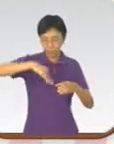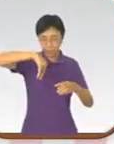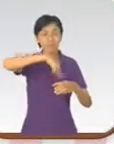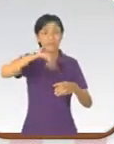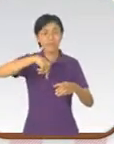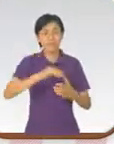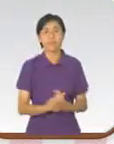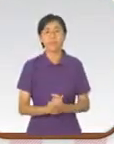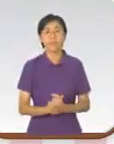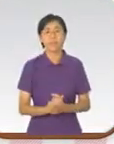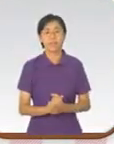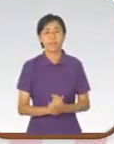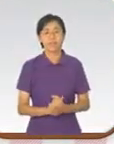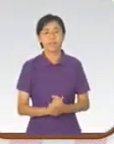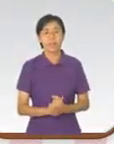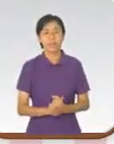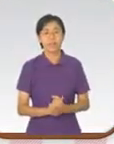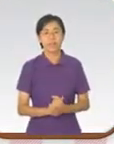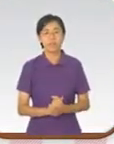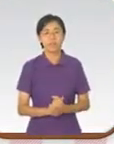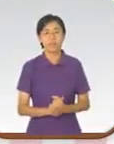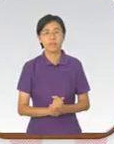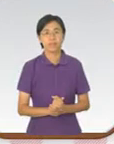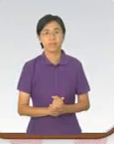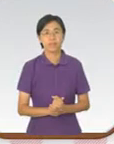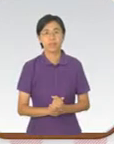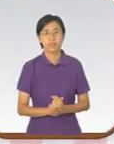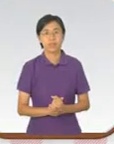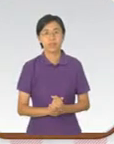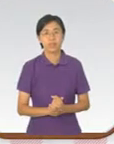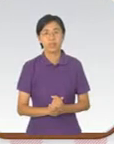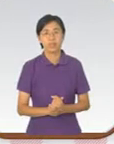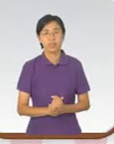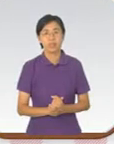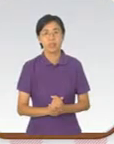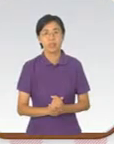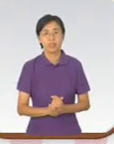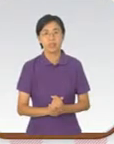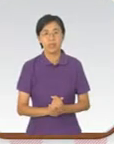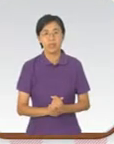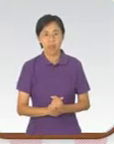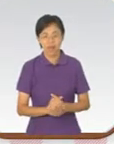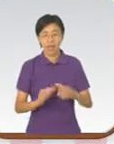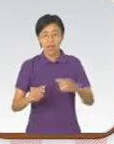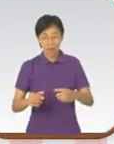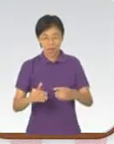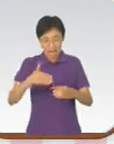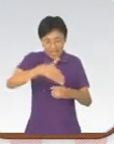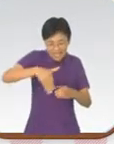ดี เดี๋ยวมีแต่งด้วยแต่ว่าก่อนที่เราจะแต่งแล้วก็เคลื่อนย้ายมานตรงขอบที่มันเกินๆออกมานะคะเราใช้สแปทูล่